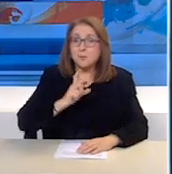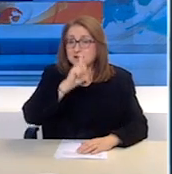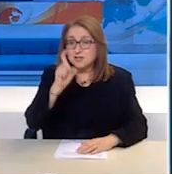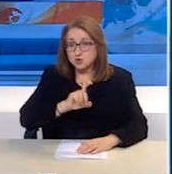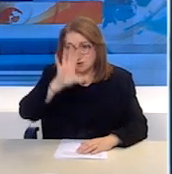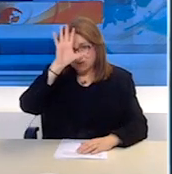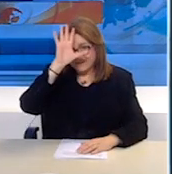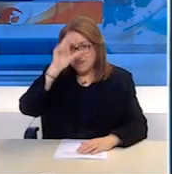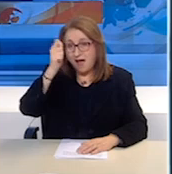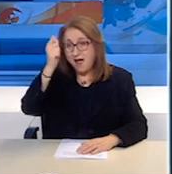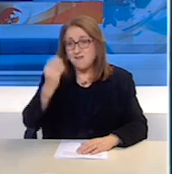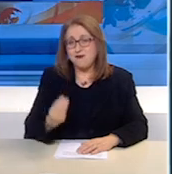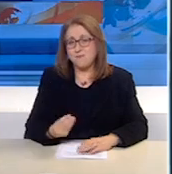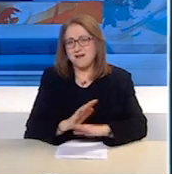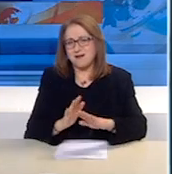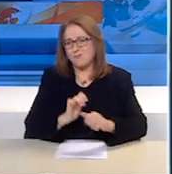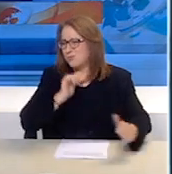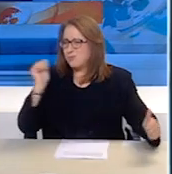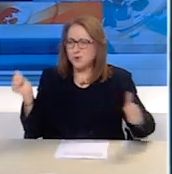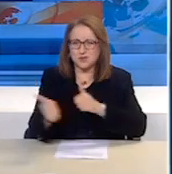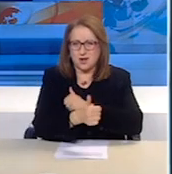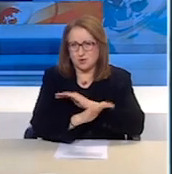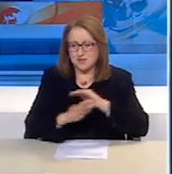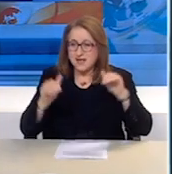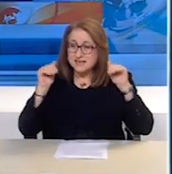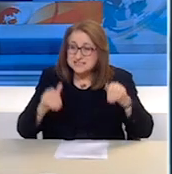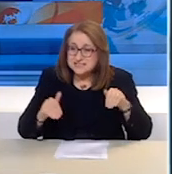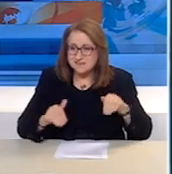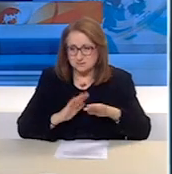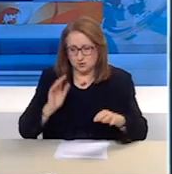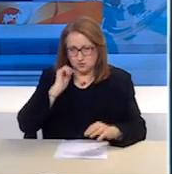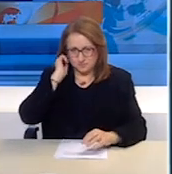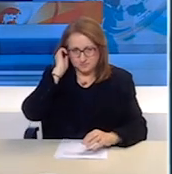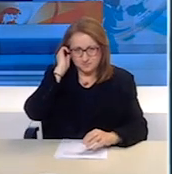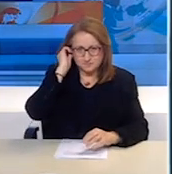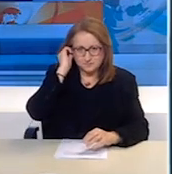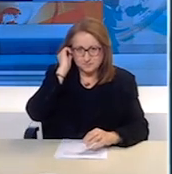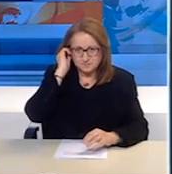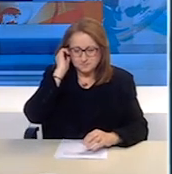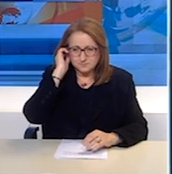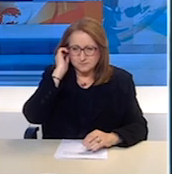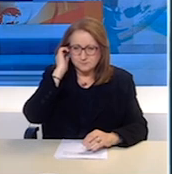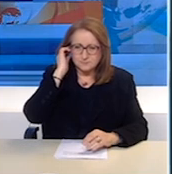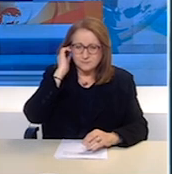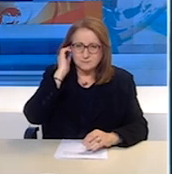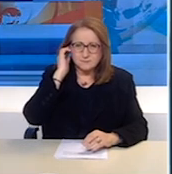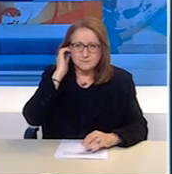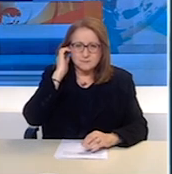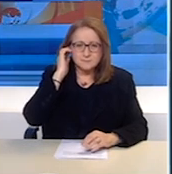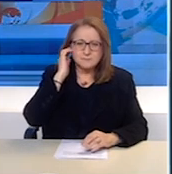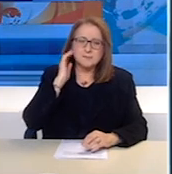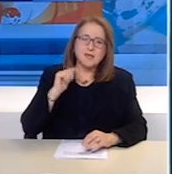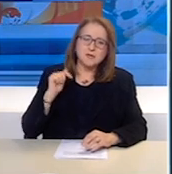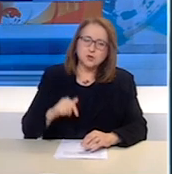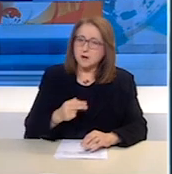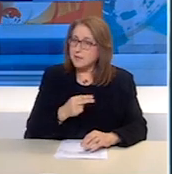οι νοσηλευτές μας, όλοι όσοι βρίσκονται στην πρώτη γραμμή για την μη εξάπλωση της νόσου. Όσον αφορά τώρα στα επιχειρησιακά